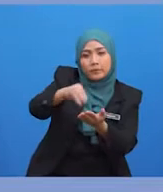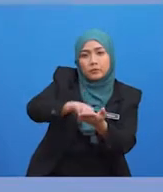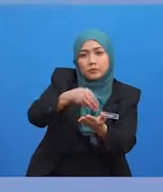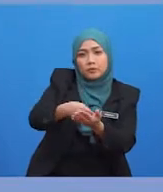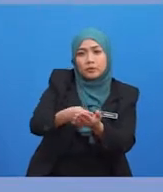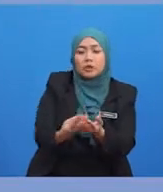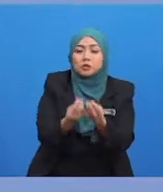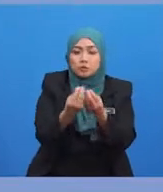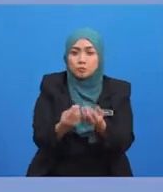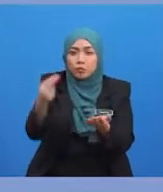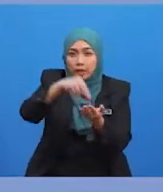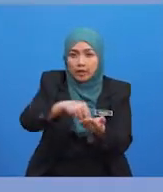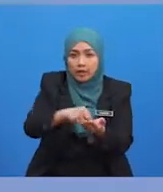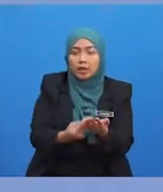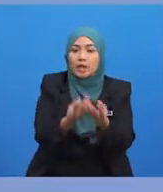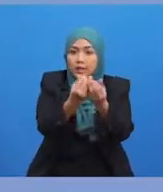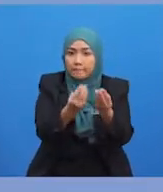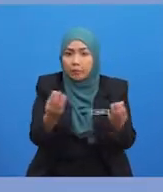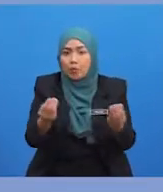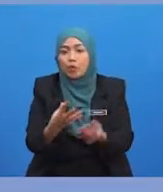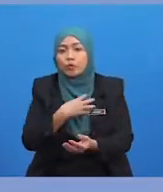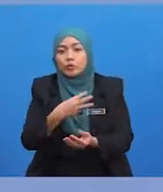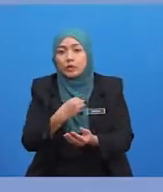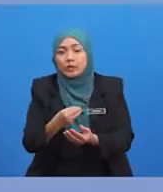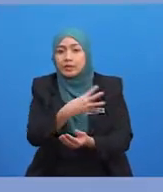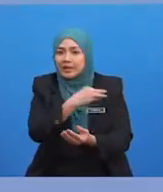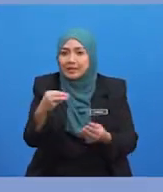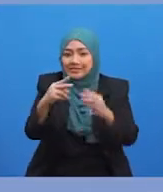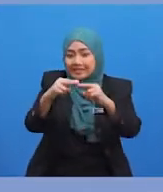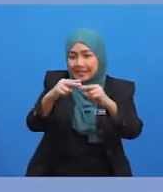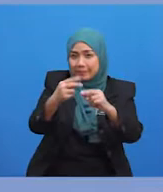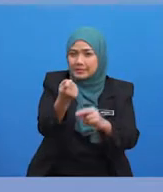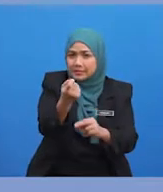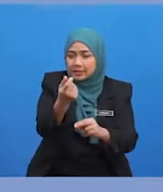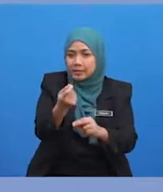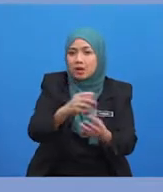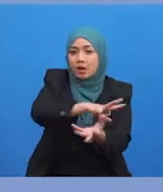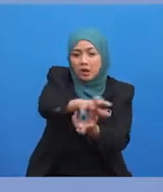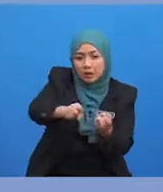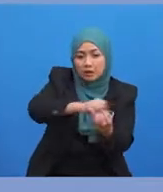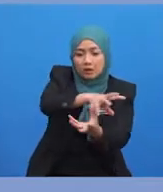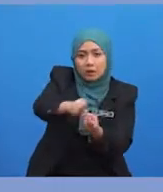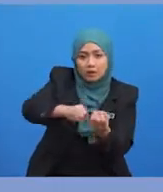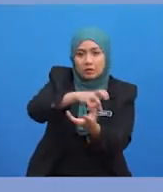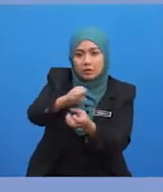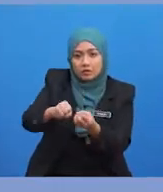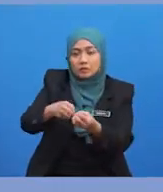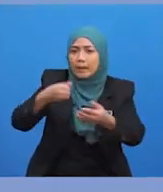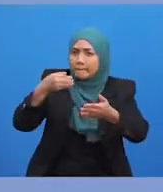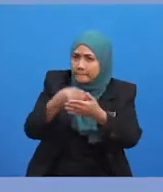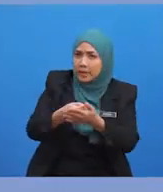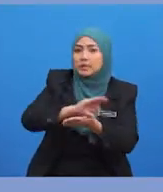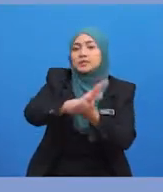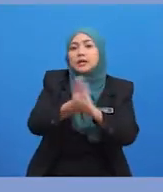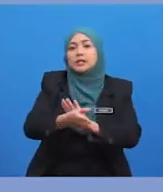penaik, tepung gandum dan sedikit garam. Uli adunan hingga menjadi dough.